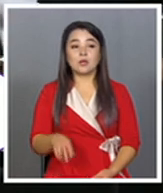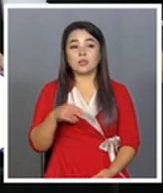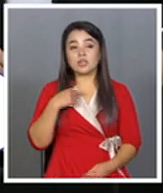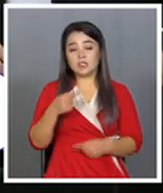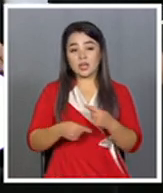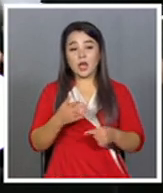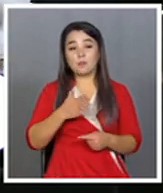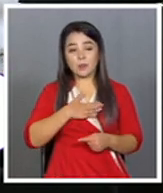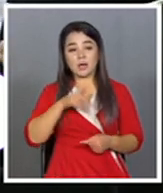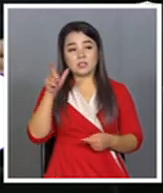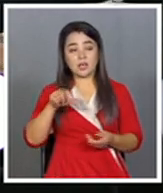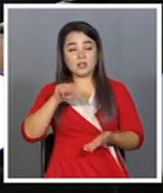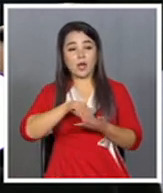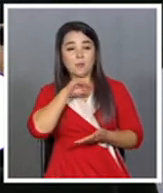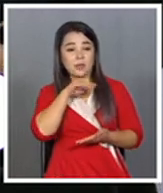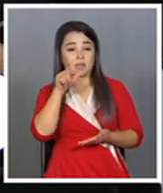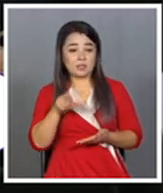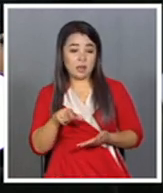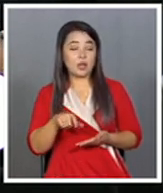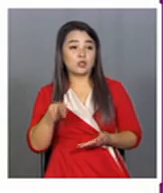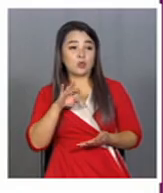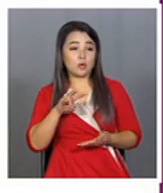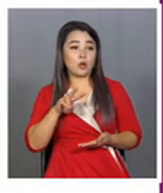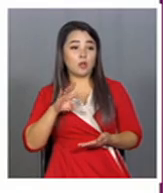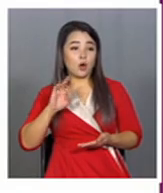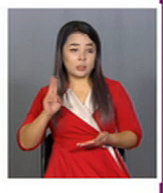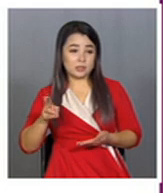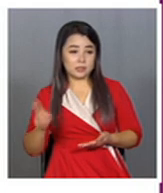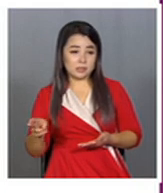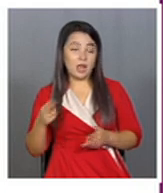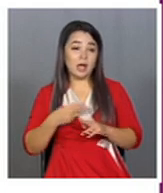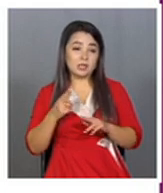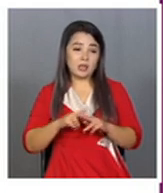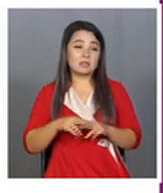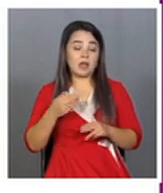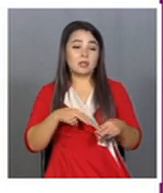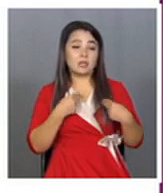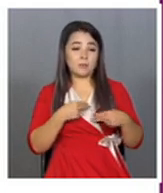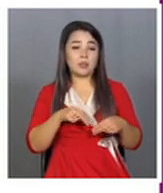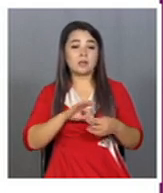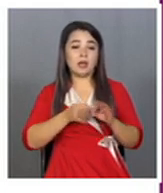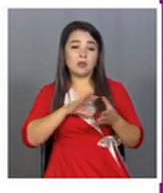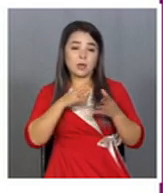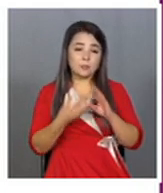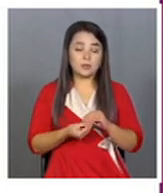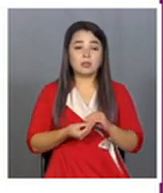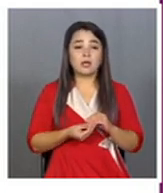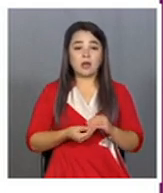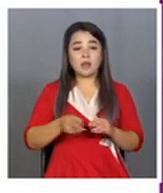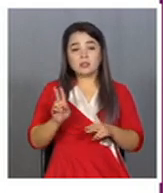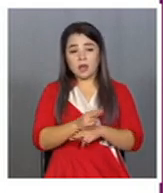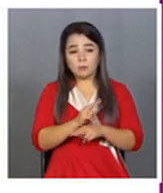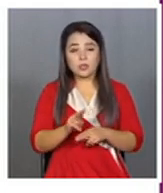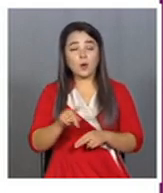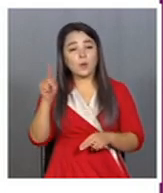Келесі біздің ағартушымыз ол Джон Лок. Джон Лок тәрбие туралы ойлар, адамның